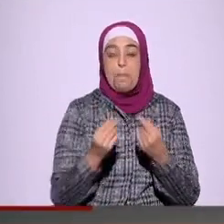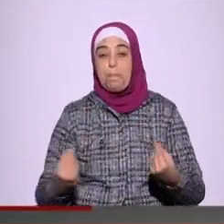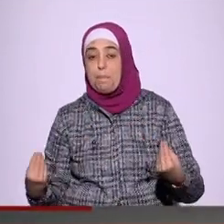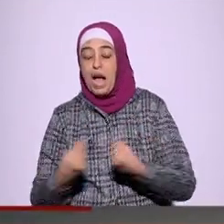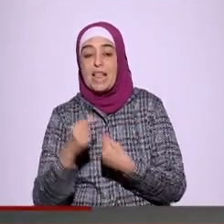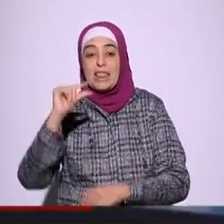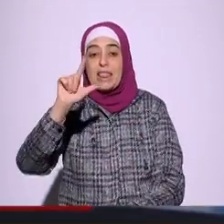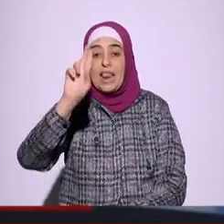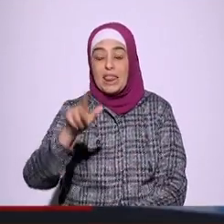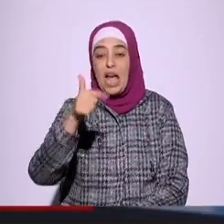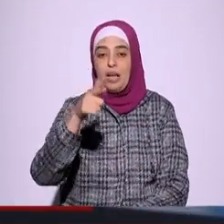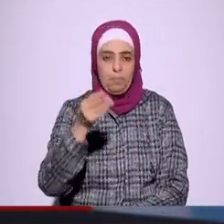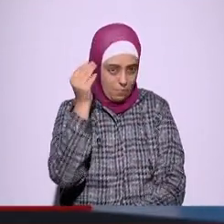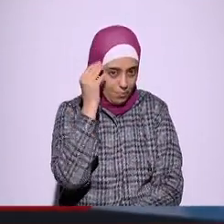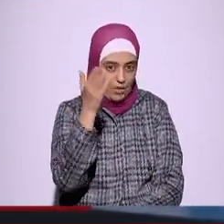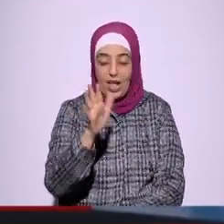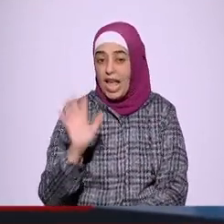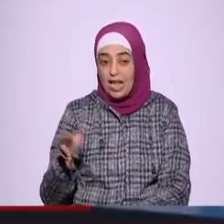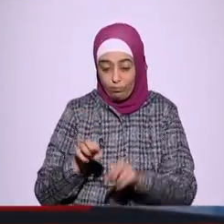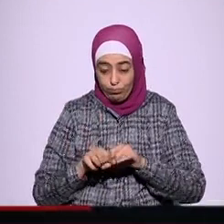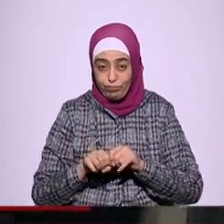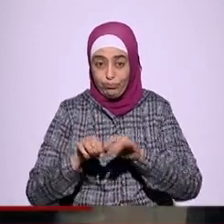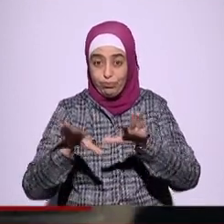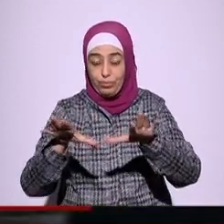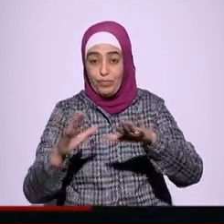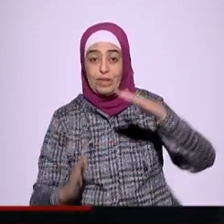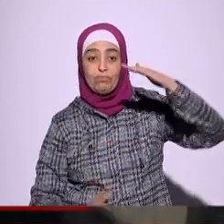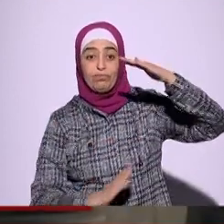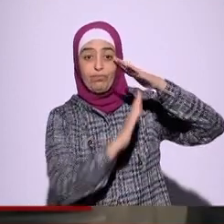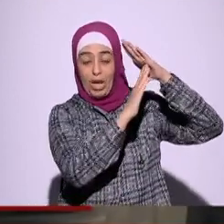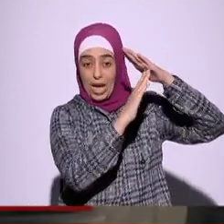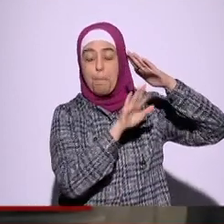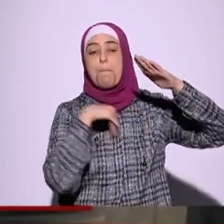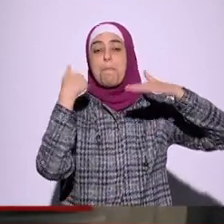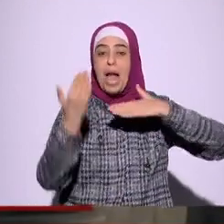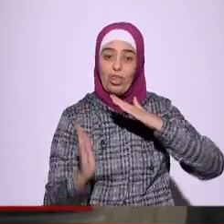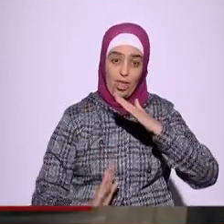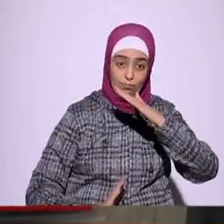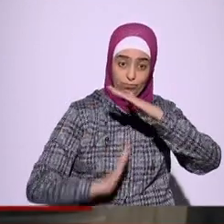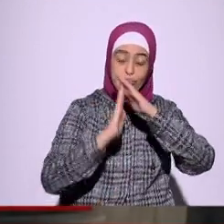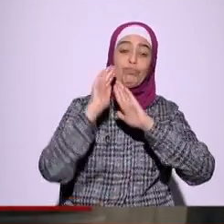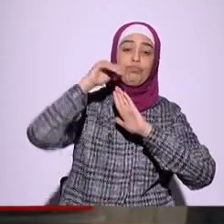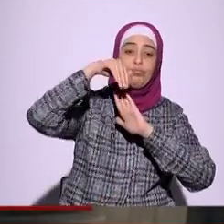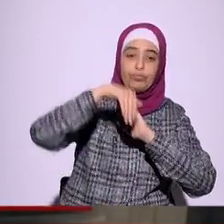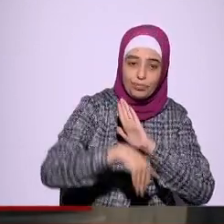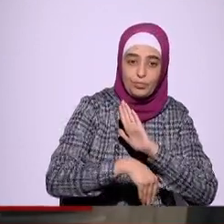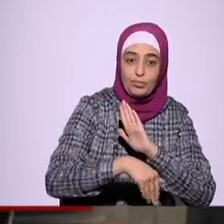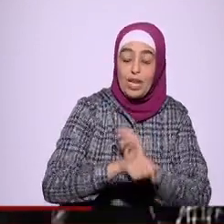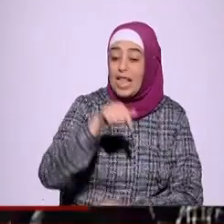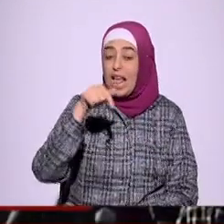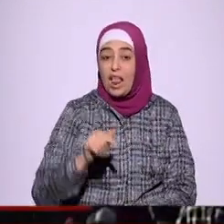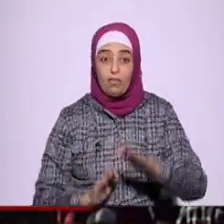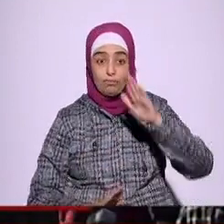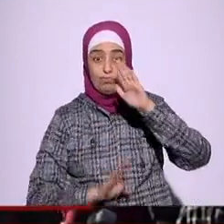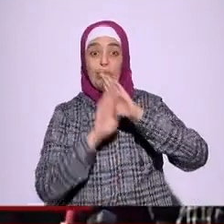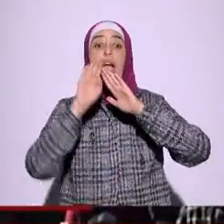بمعنى أننا كما تعلم في أي موجة تصل إلى الذروة ومن ثم تبدأ بالانخفاض، ولكن كونه أننا الآن موجة